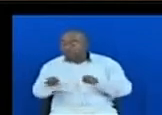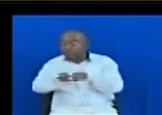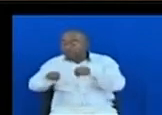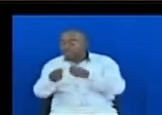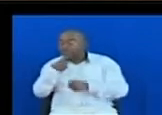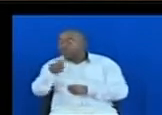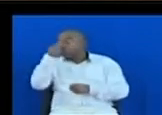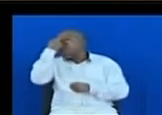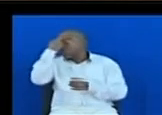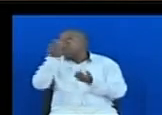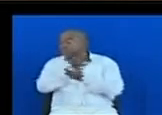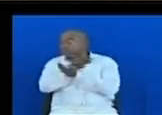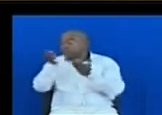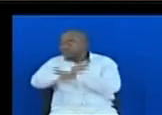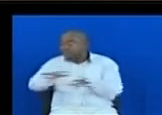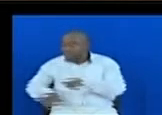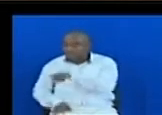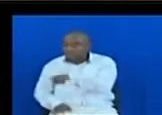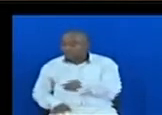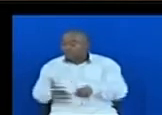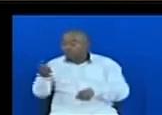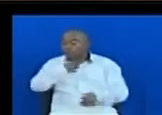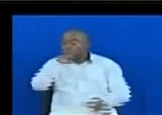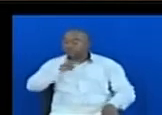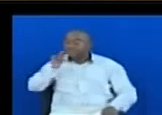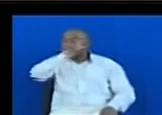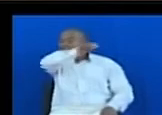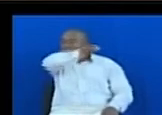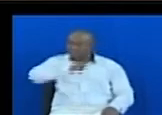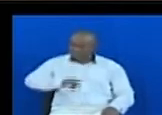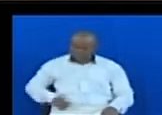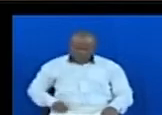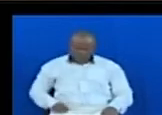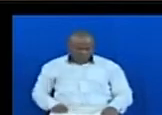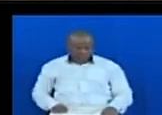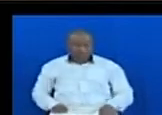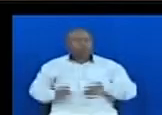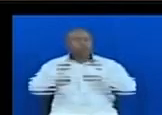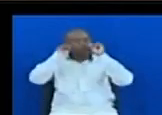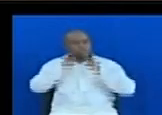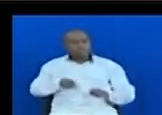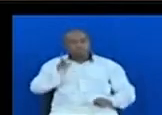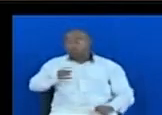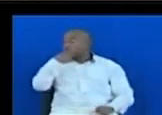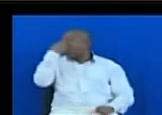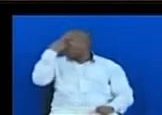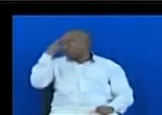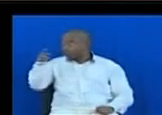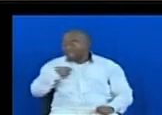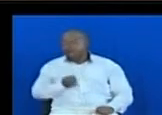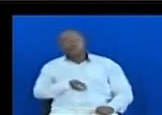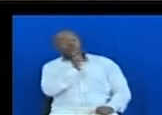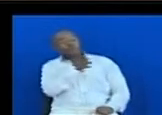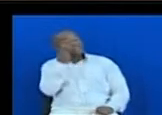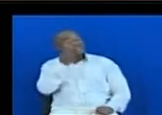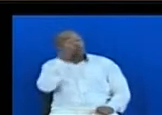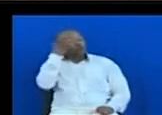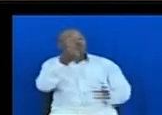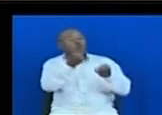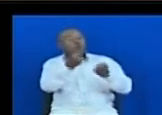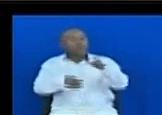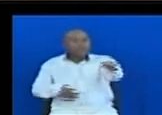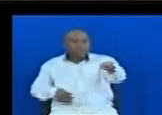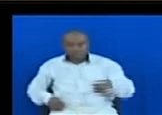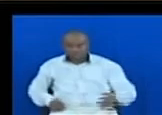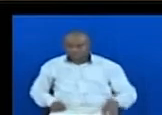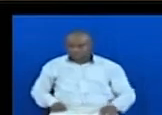salama, wanatengeneza attention, wanakodisha na ndege. Mheshimiwa Spika, lazima watu wa Dodoma, watu hao muwaone kama ukoma kwenye maendeleo ya mkoa